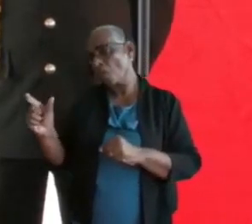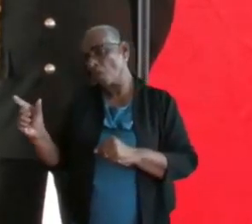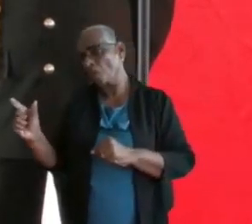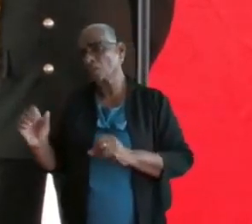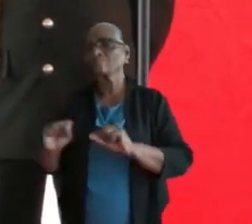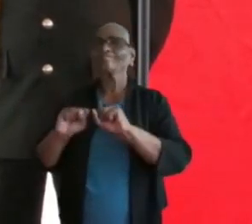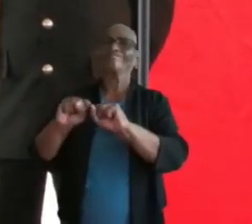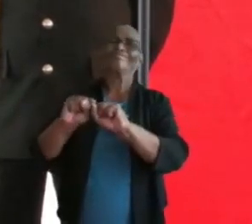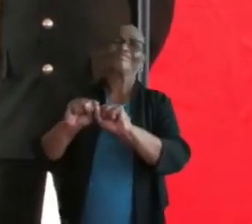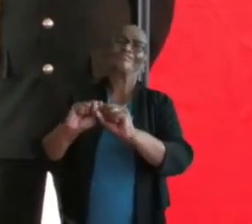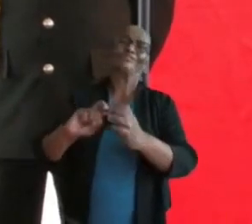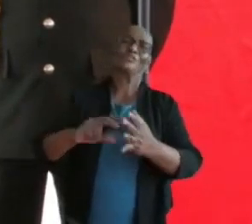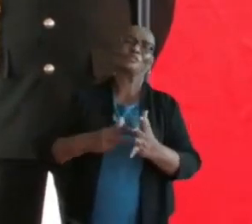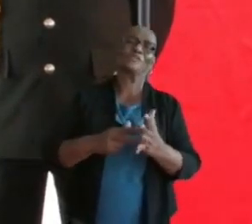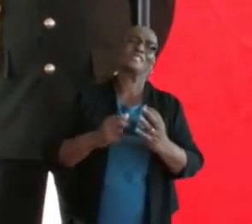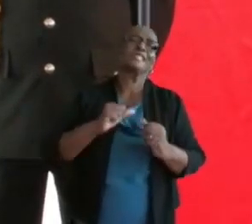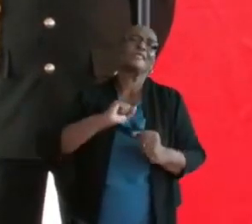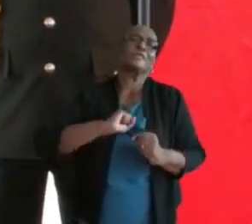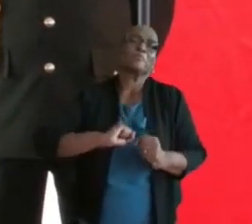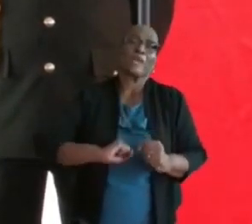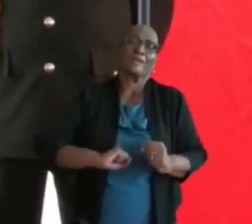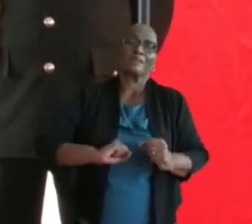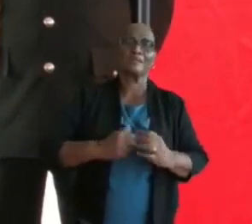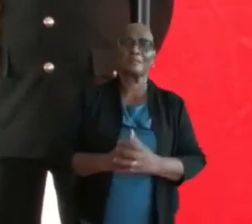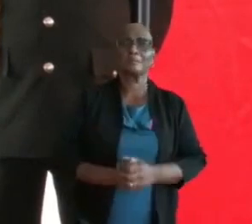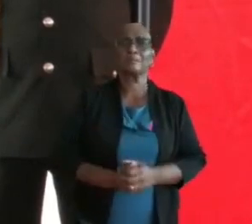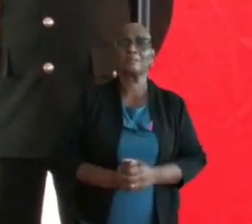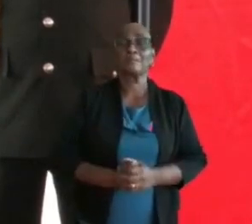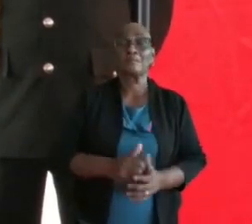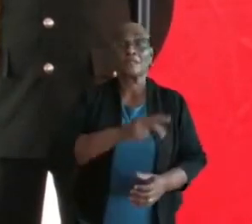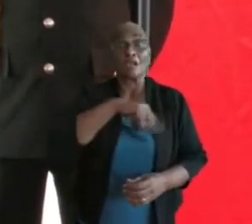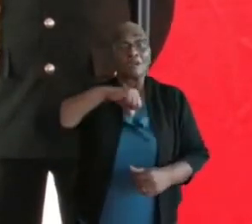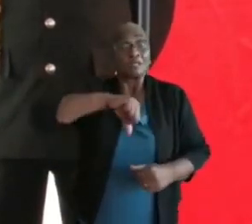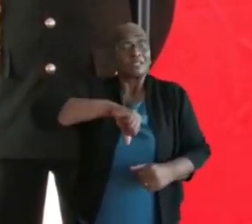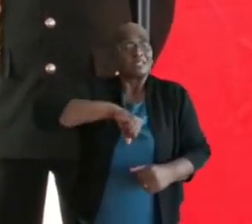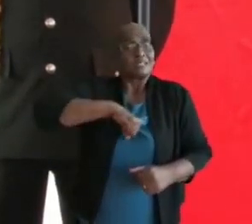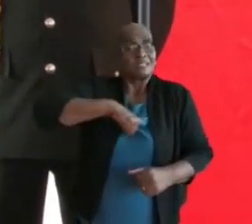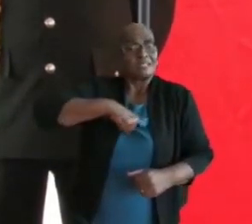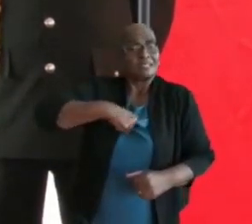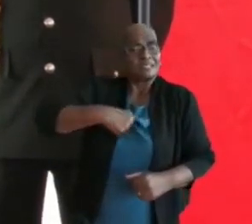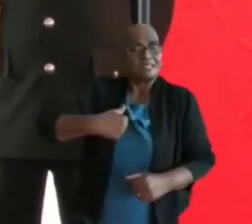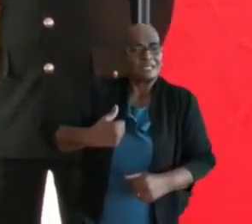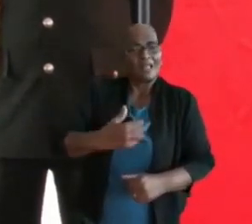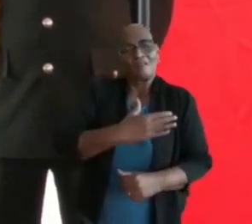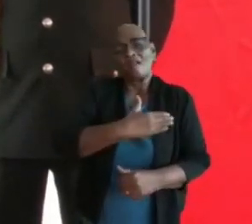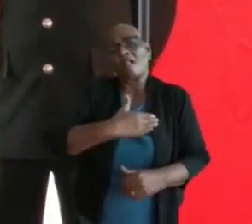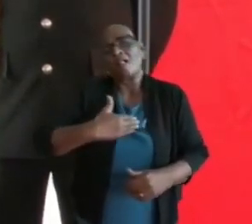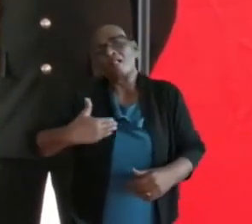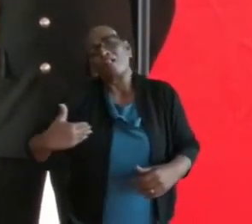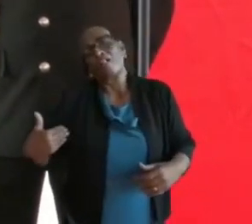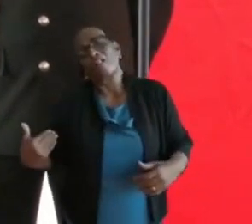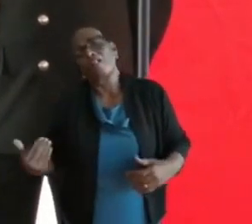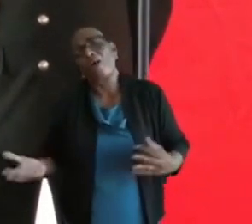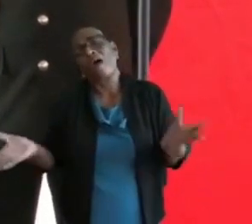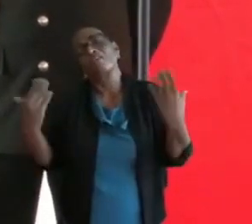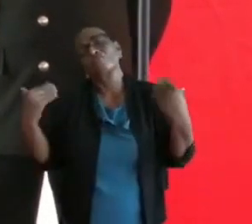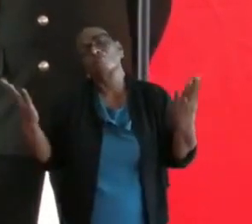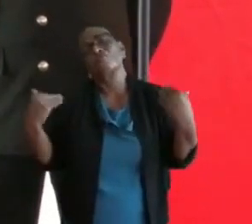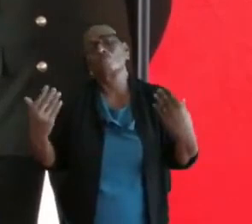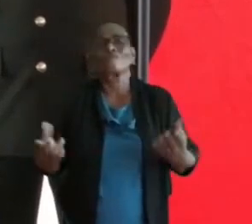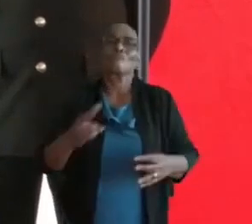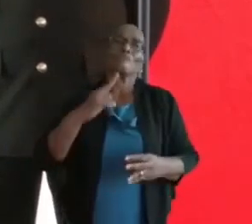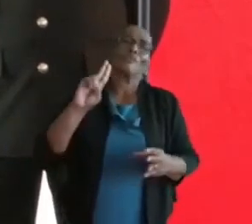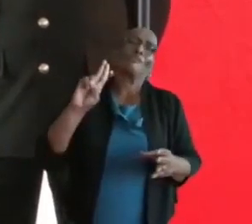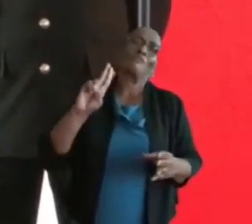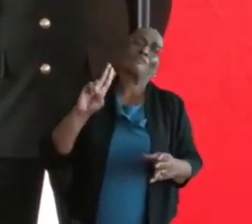oppositie ten spijt. Ze hebben onszelf een long, hot summer beloofd.